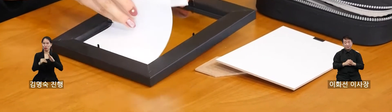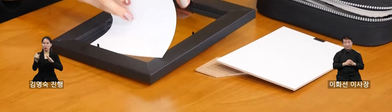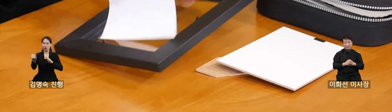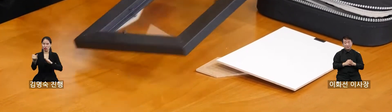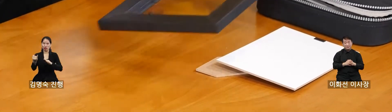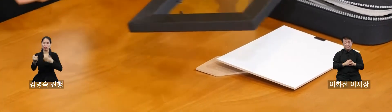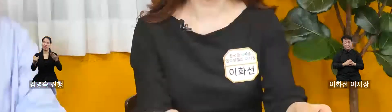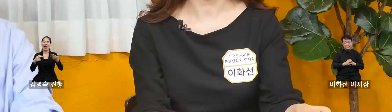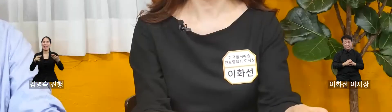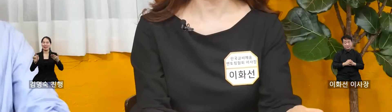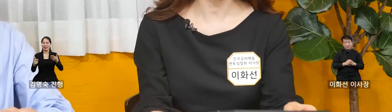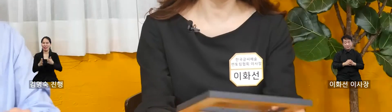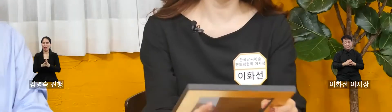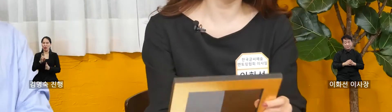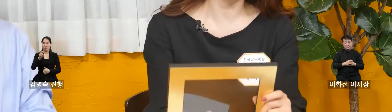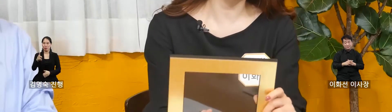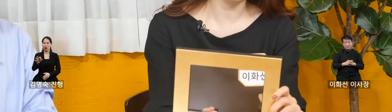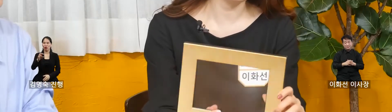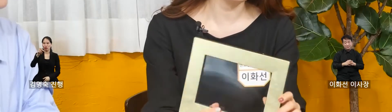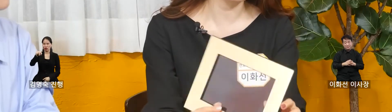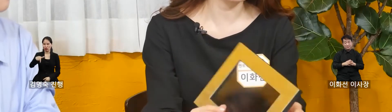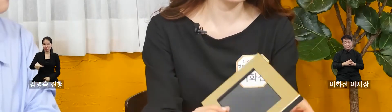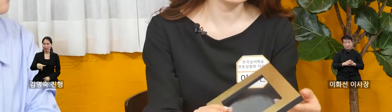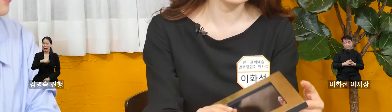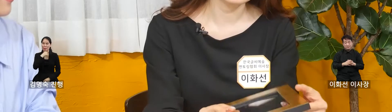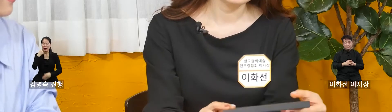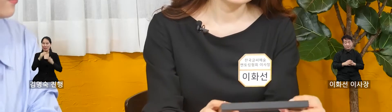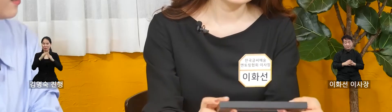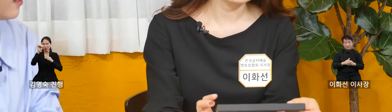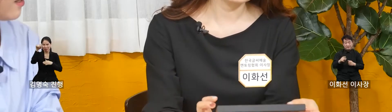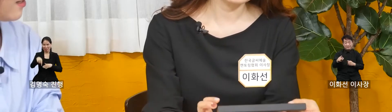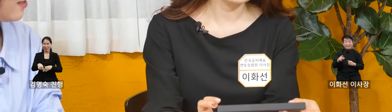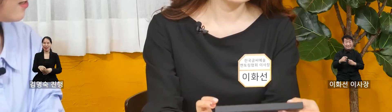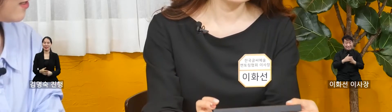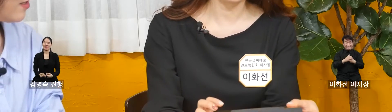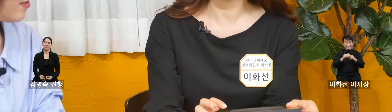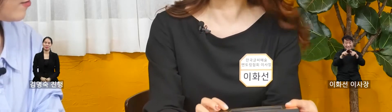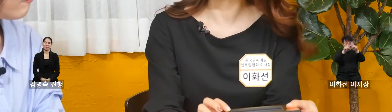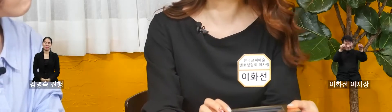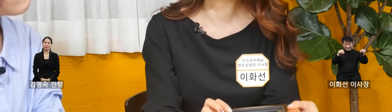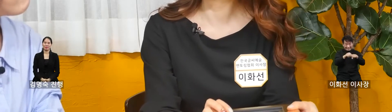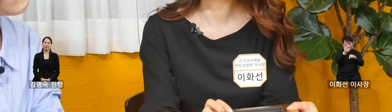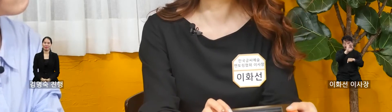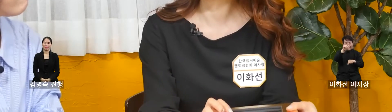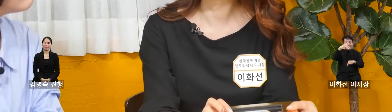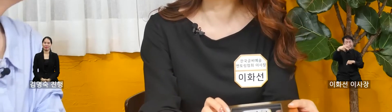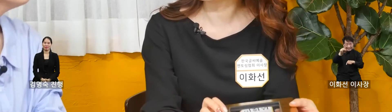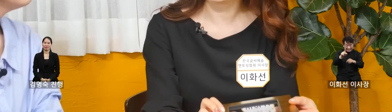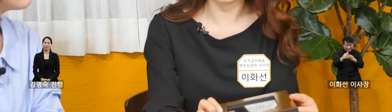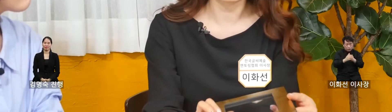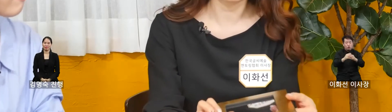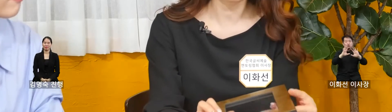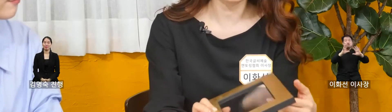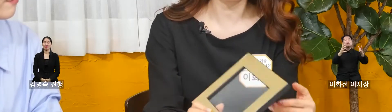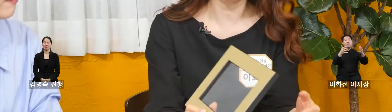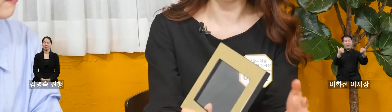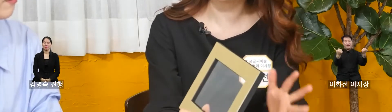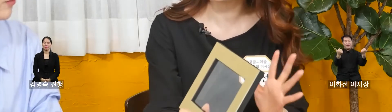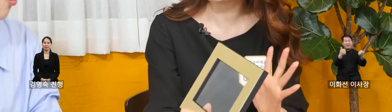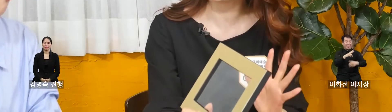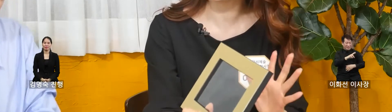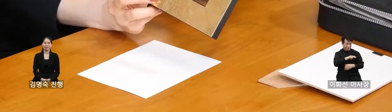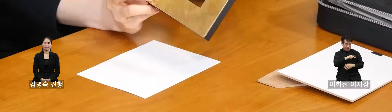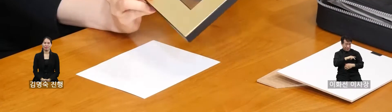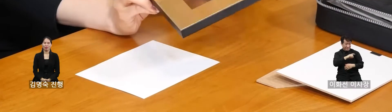네. 맛집 전화. 아 이게 이 액자가 네. 제가 국회의원들 300명 이름 써줄 때 이